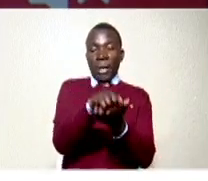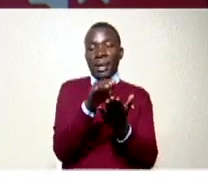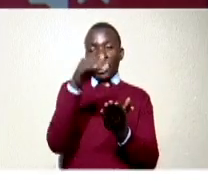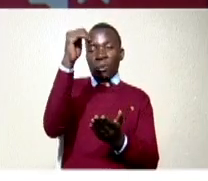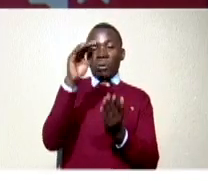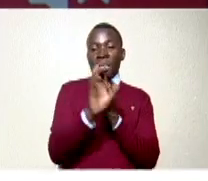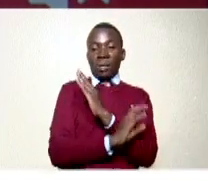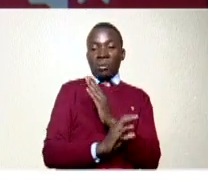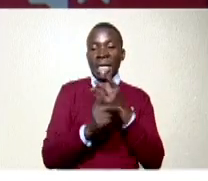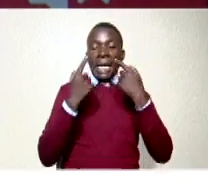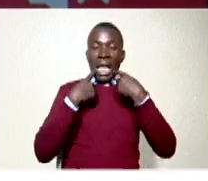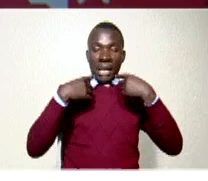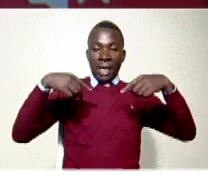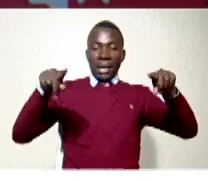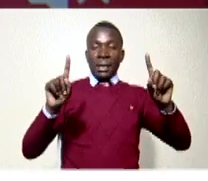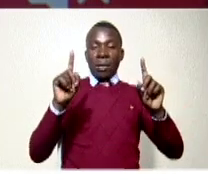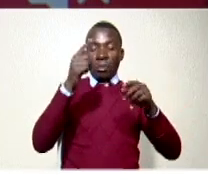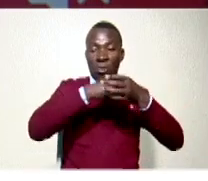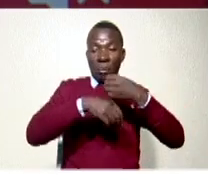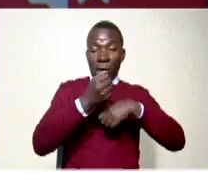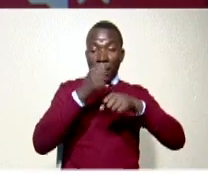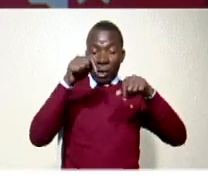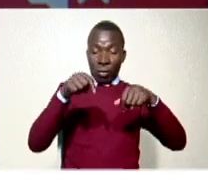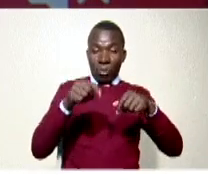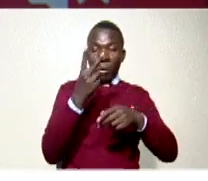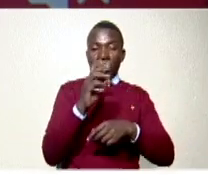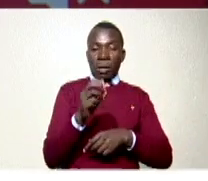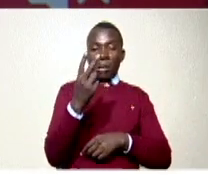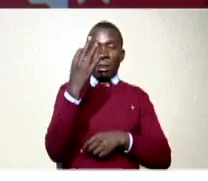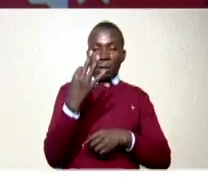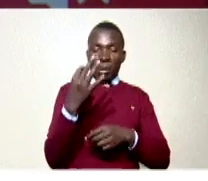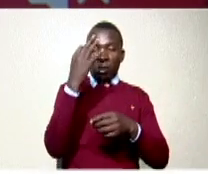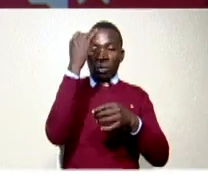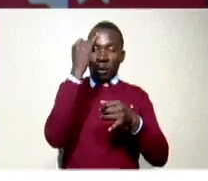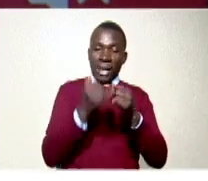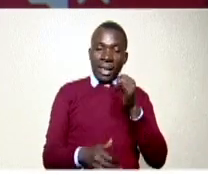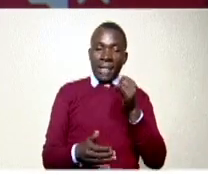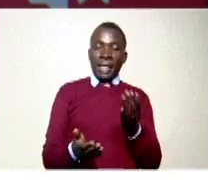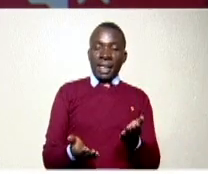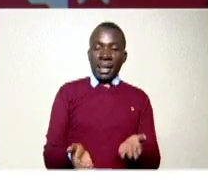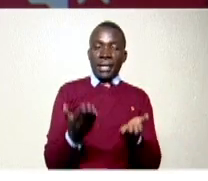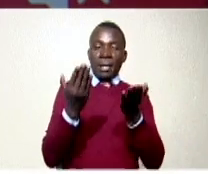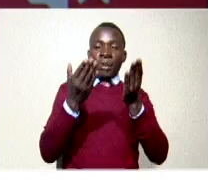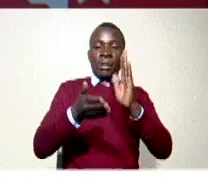rero itangaza yuko uyu mwaka uzajya kurangira irizamuka ry'umuvuduko